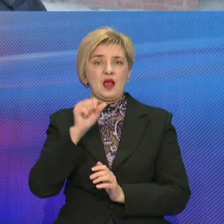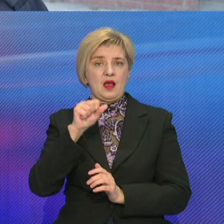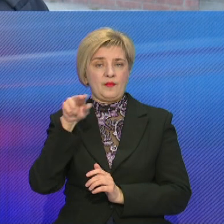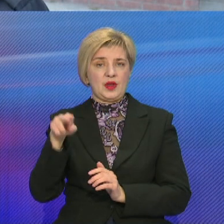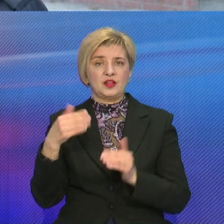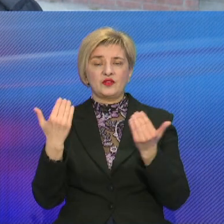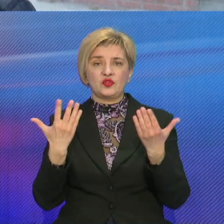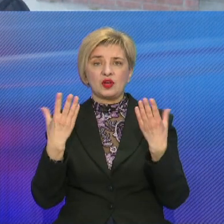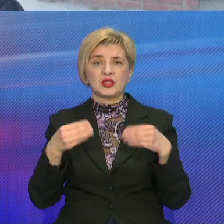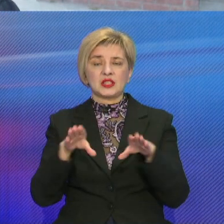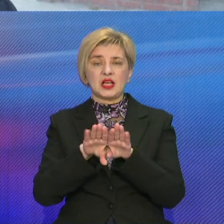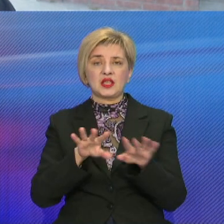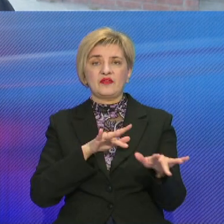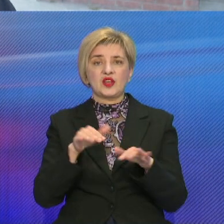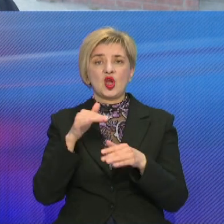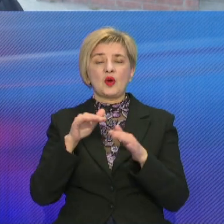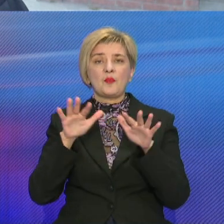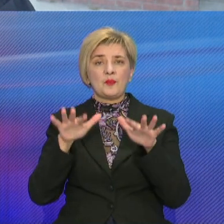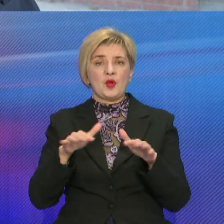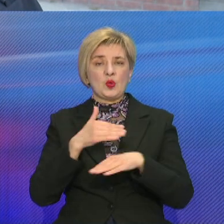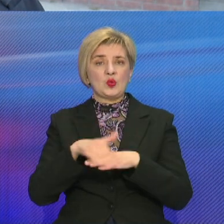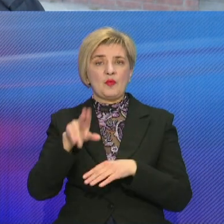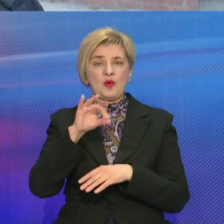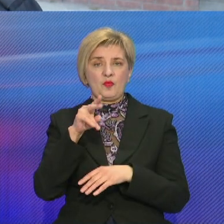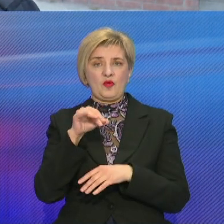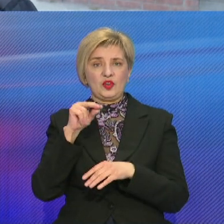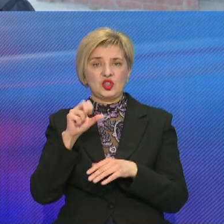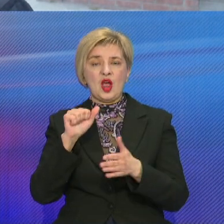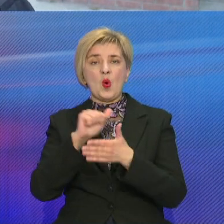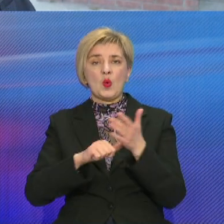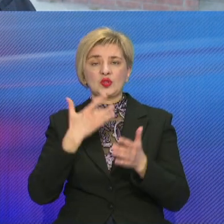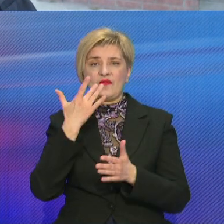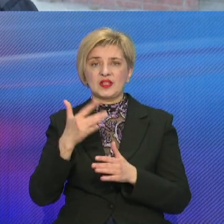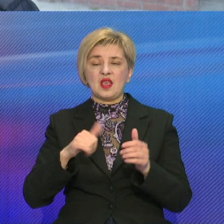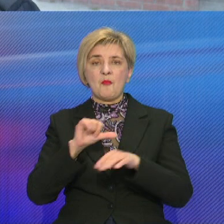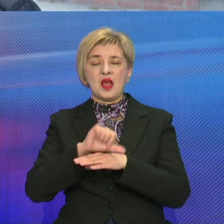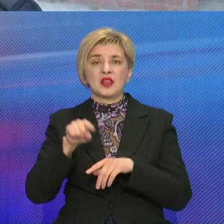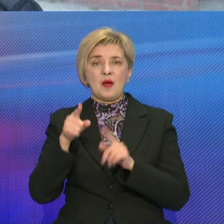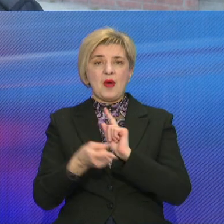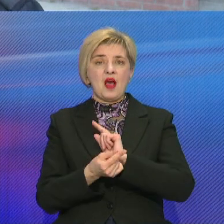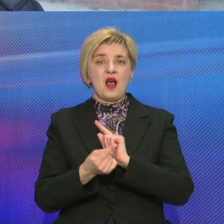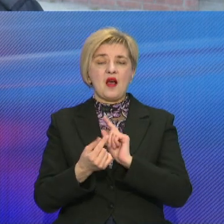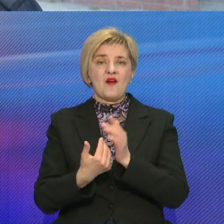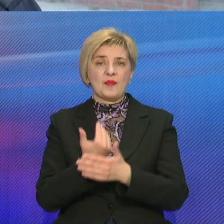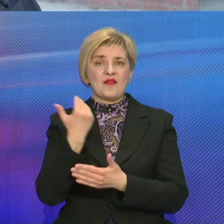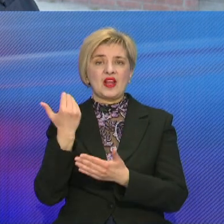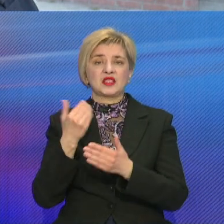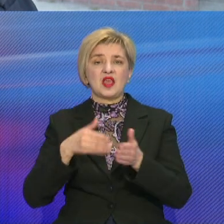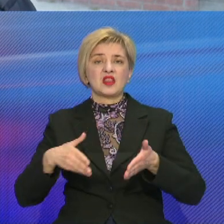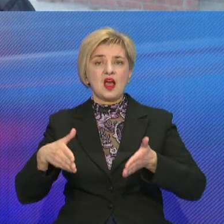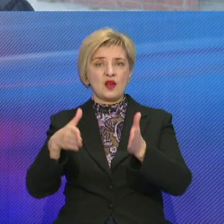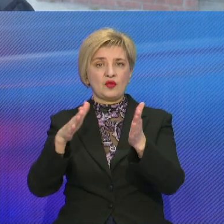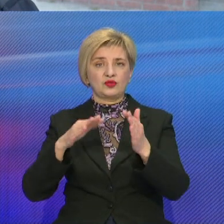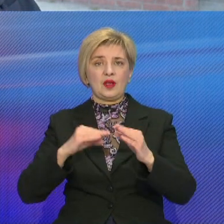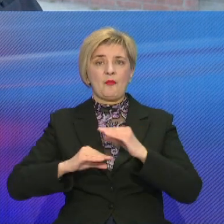движение на участке улицы Поповича от Советских пограничников. Там обновляется дорожное полотно. Каких-либо изменений в организации дорожного движения в будущем